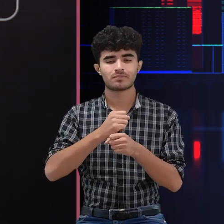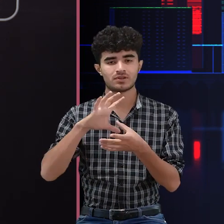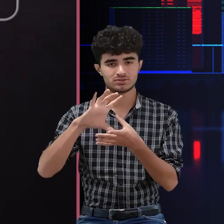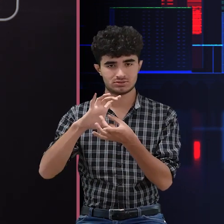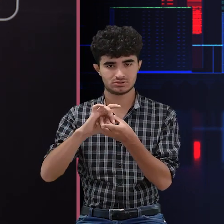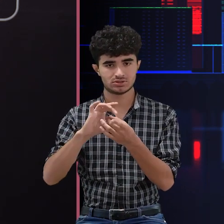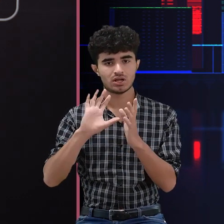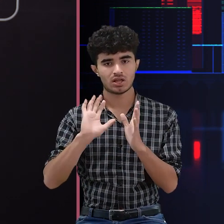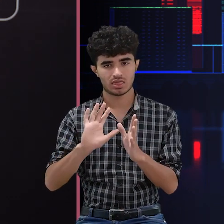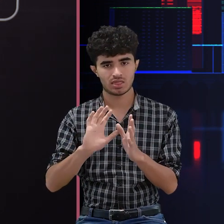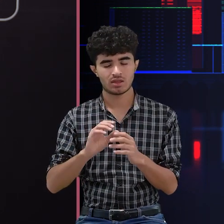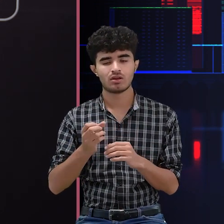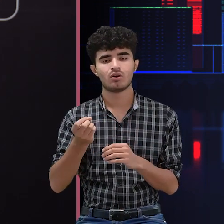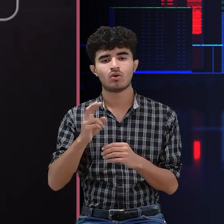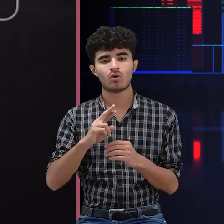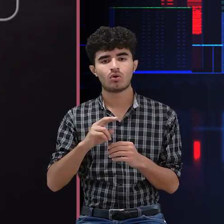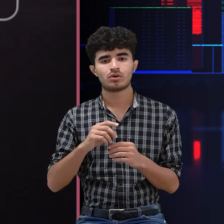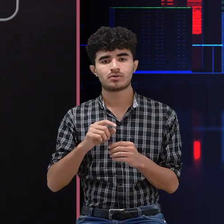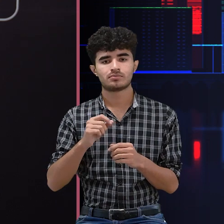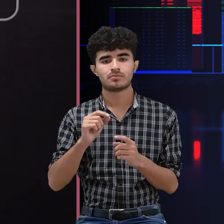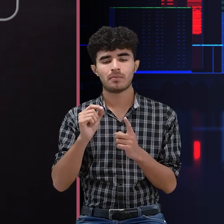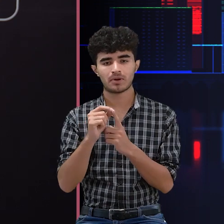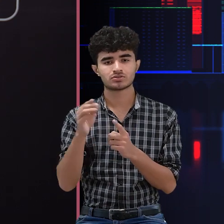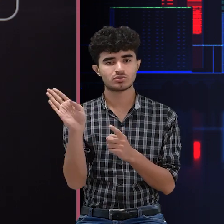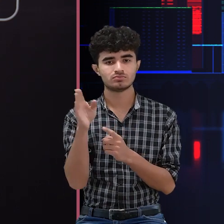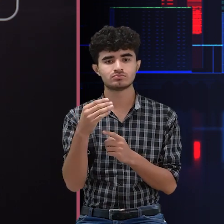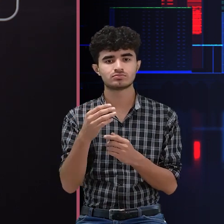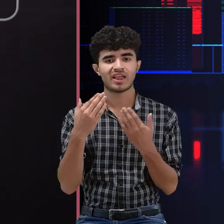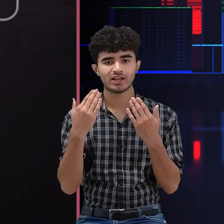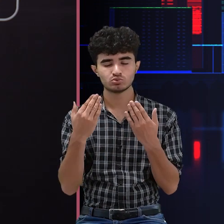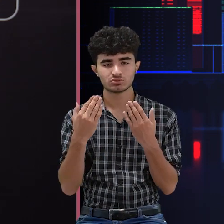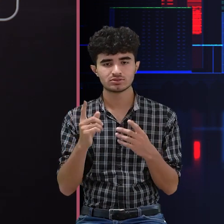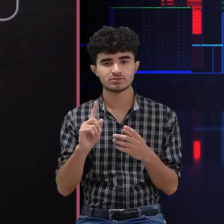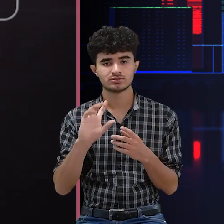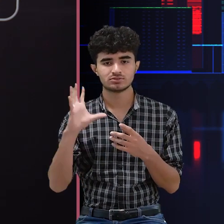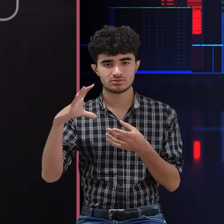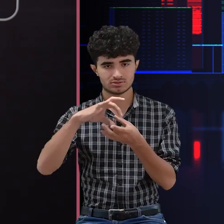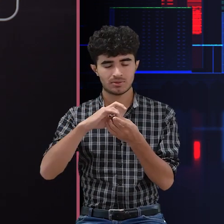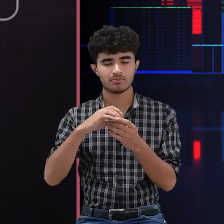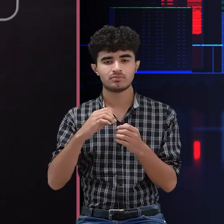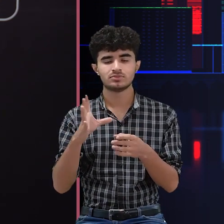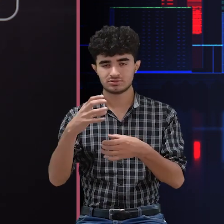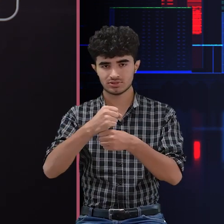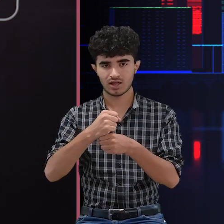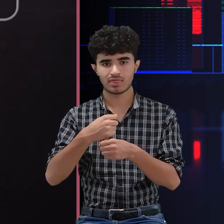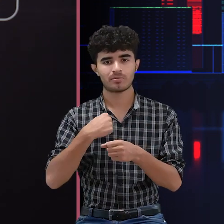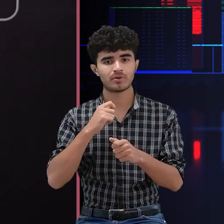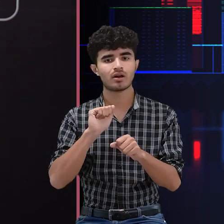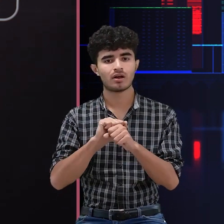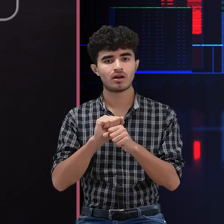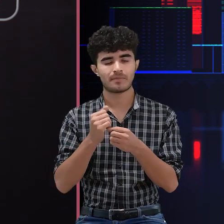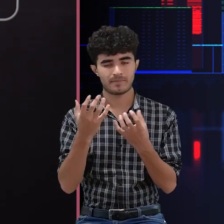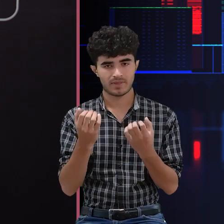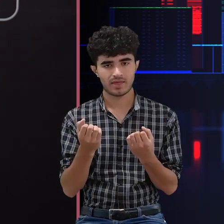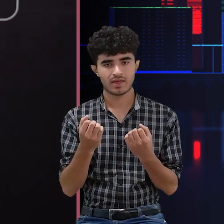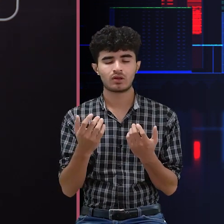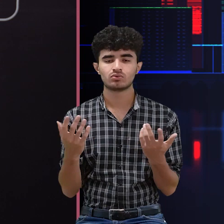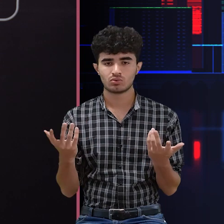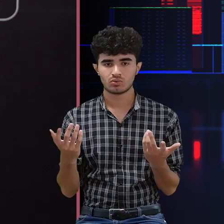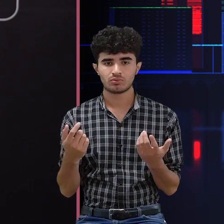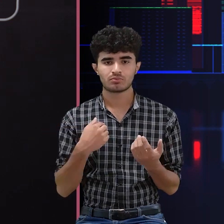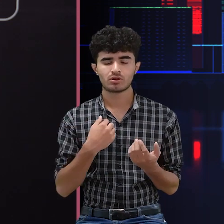حکومت کے ساتھ بھی اور ایکیڈیمکس کے ساتھ کام کرنے کا موقع ملا ہے.